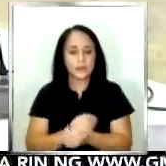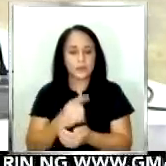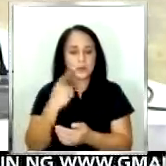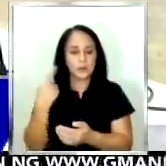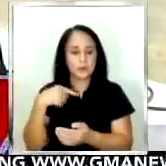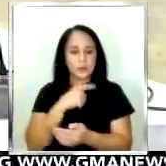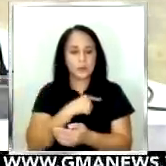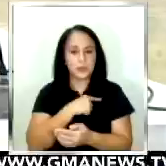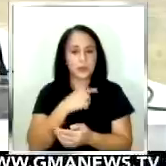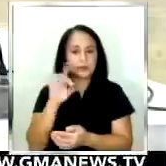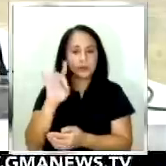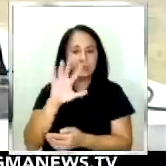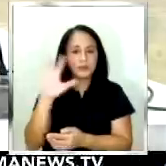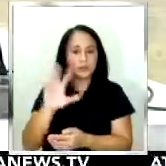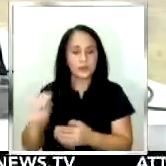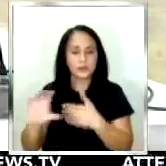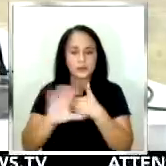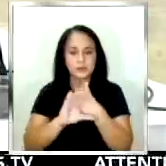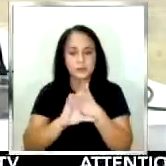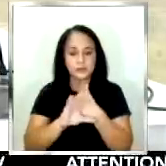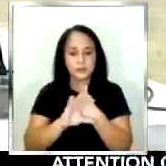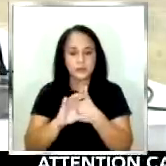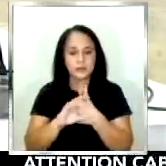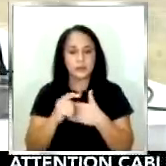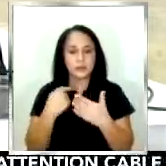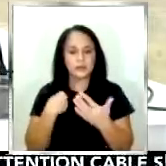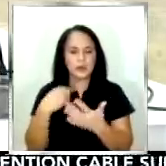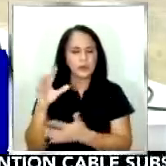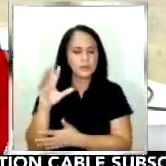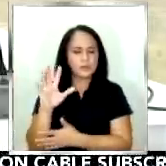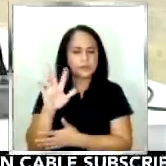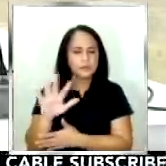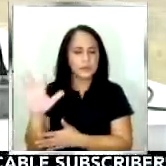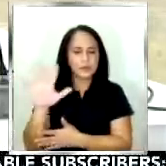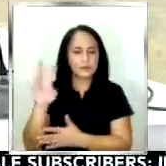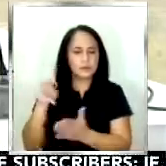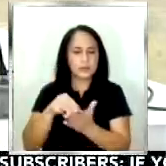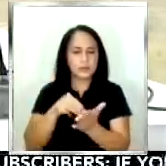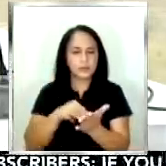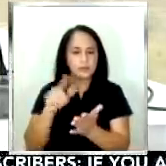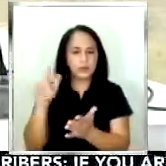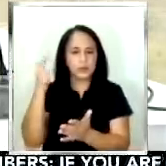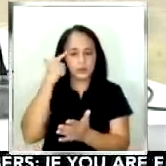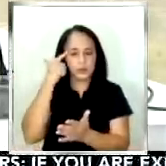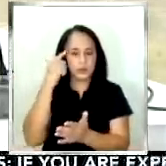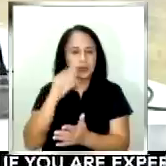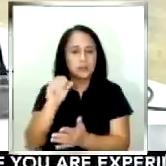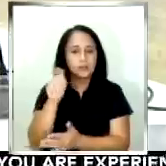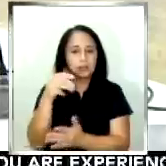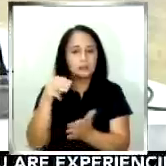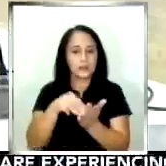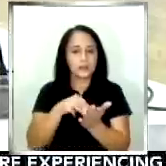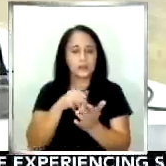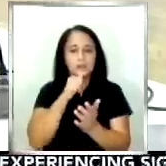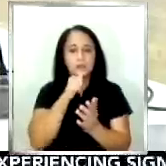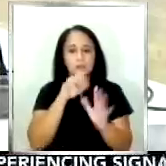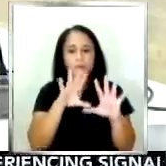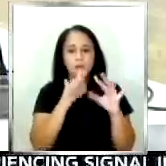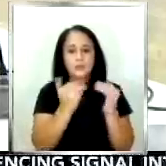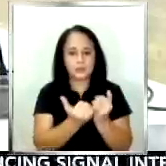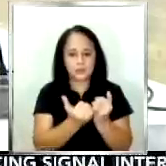of the contract for 20 million for the government and 10 million for the private sector. Then